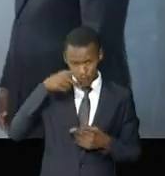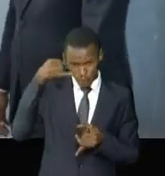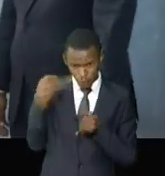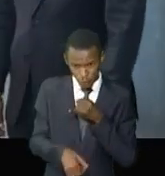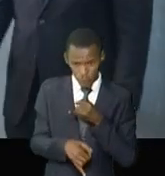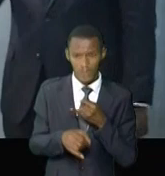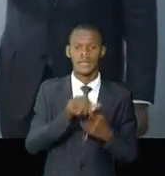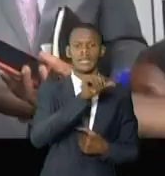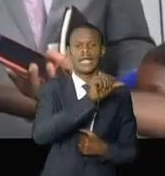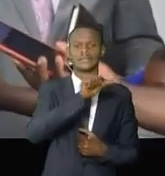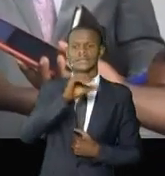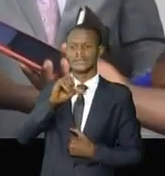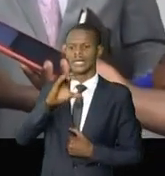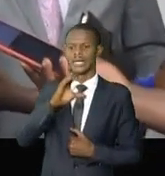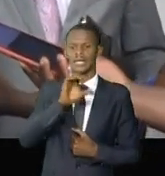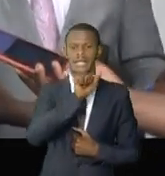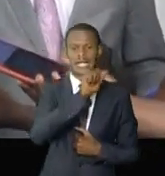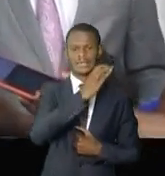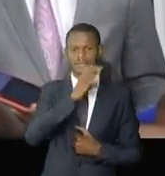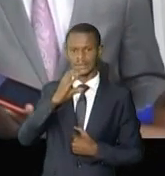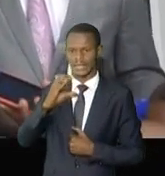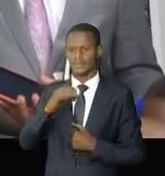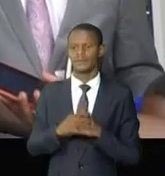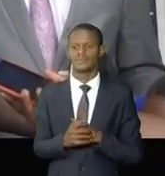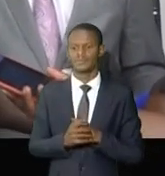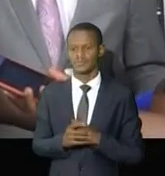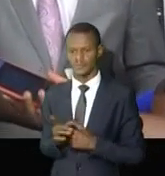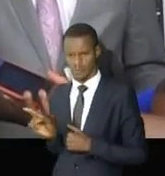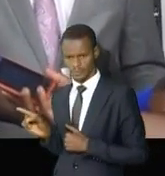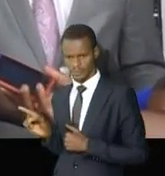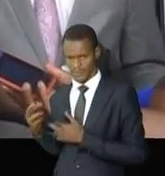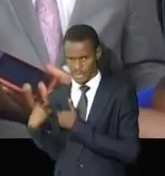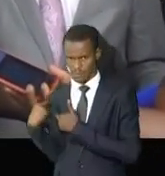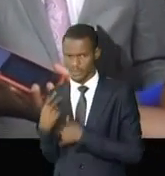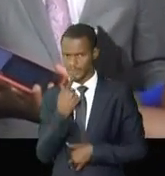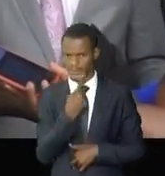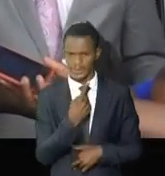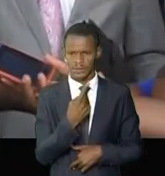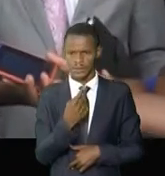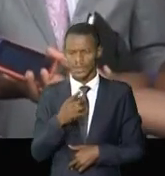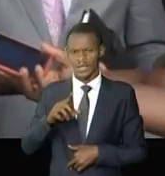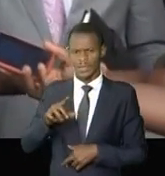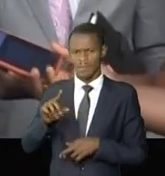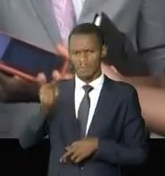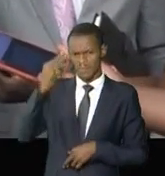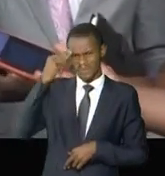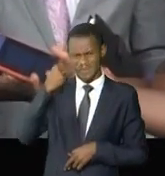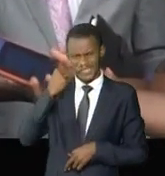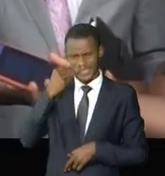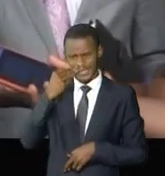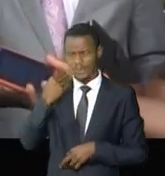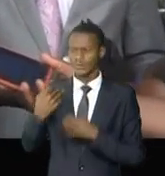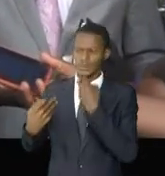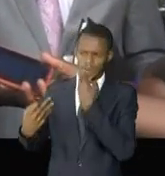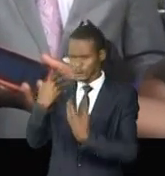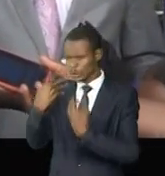Mabaye. Le Premier ministre est revenu sur les réformes à